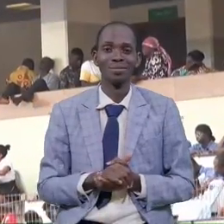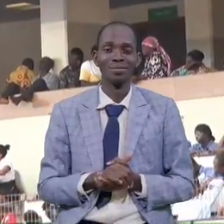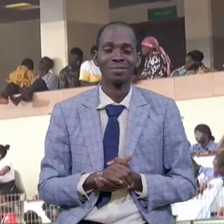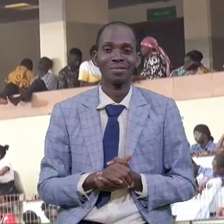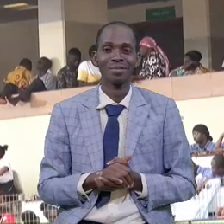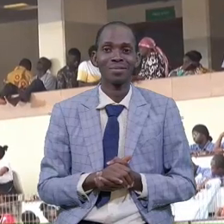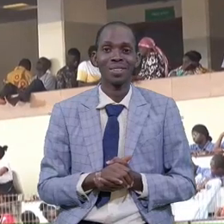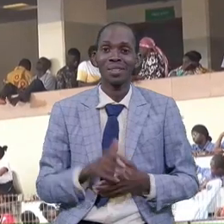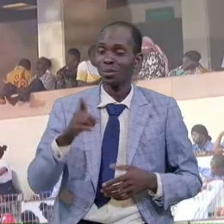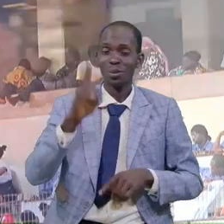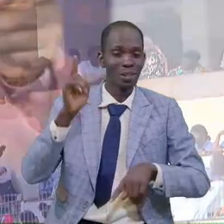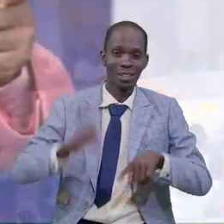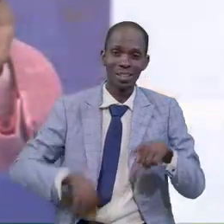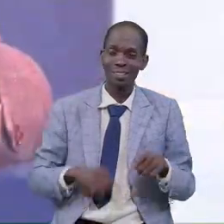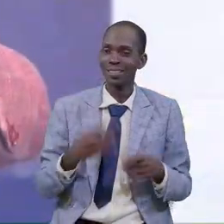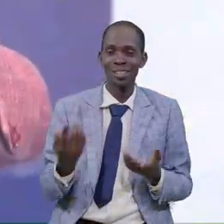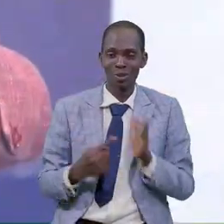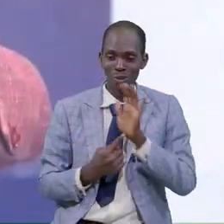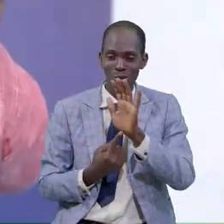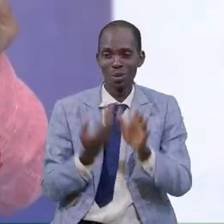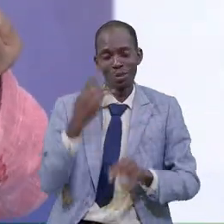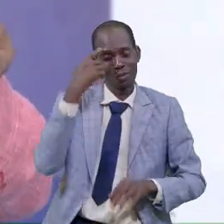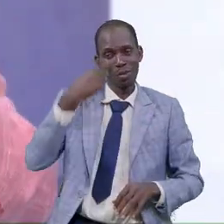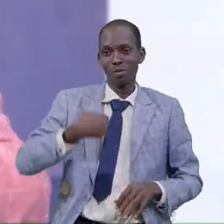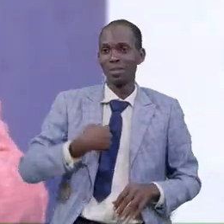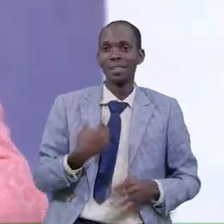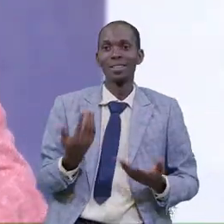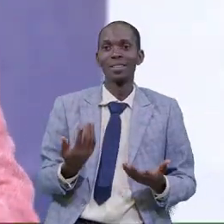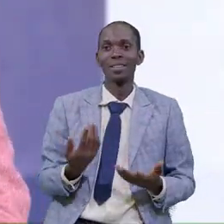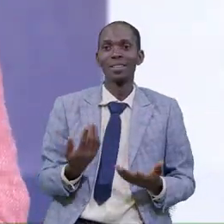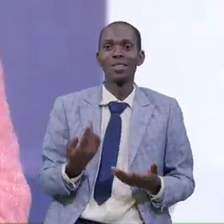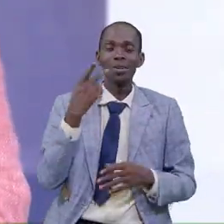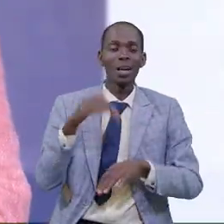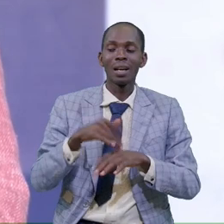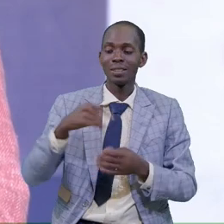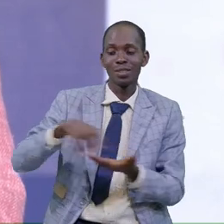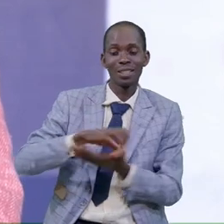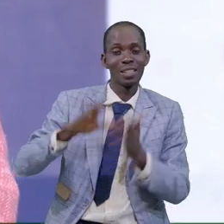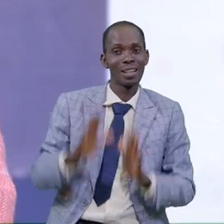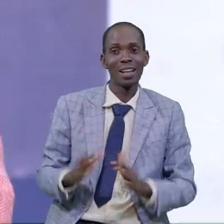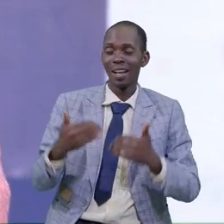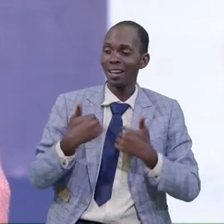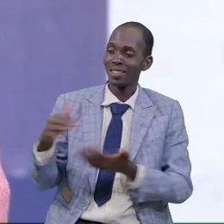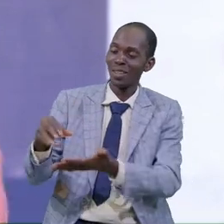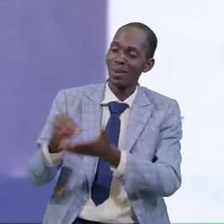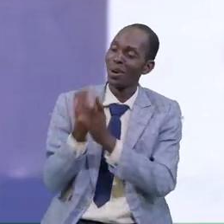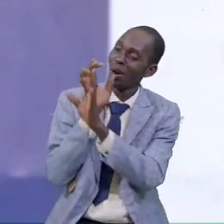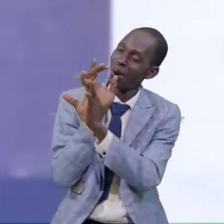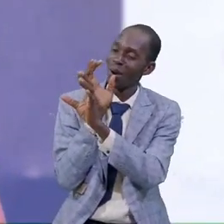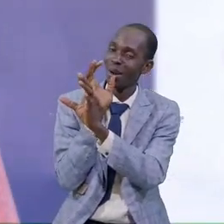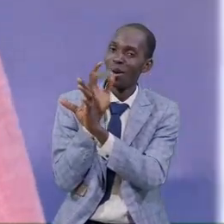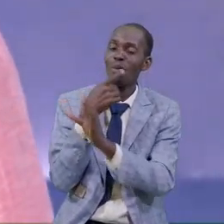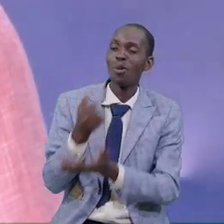Tu ne vas pas sonner ça pour moi si je ne le fais pas. L'orchestre, il avait la trompette. Il a dû sonner fort,